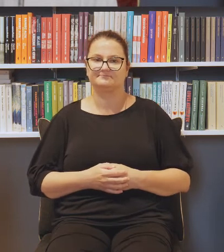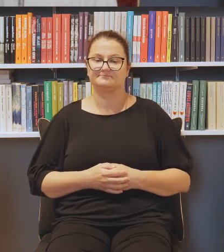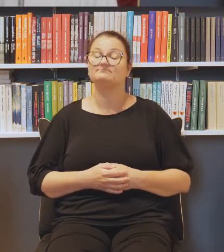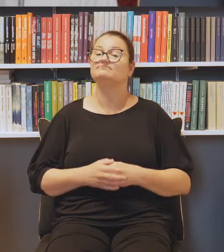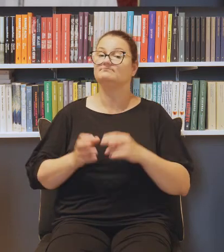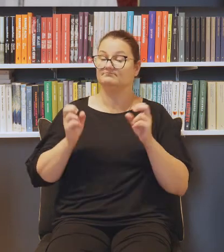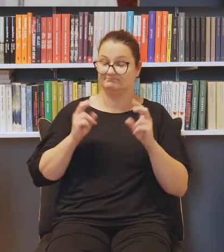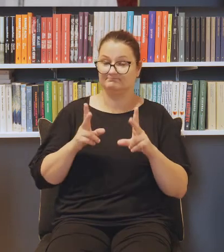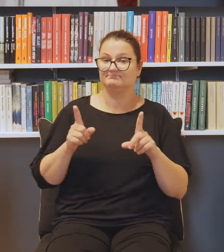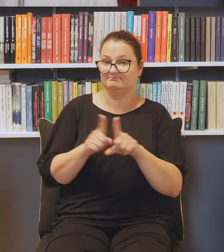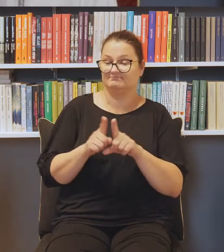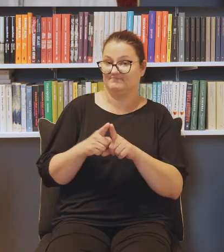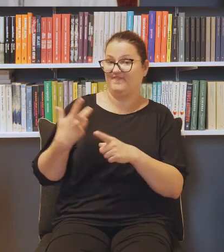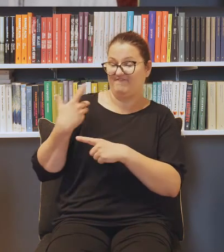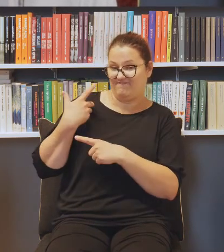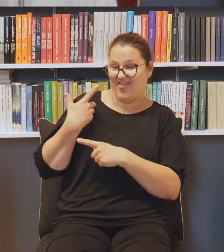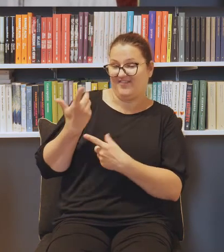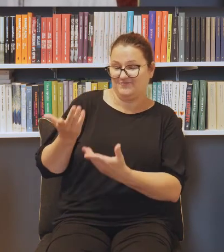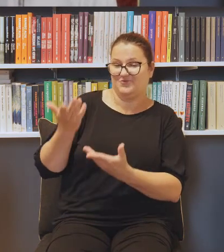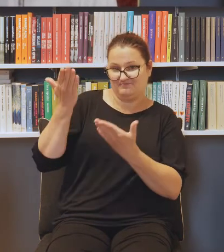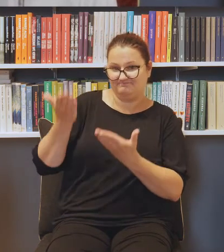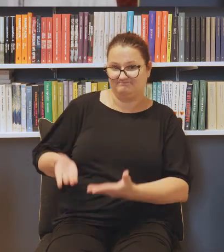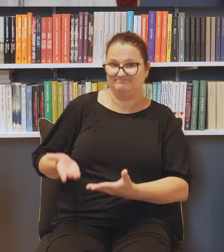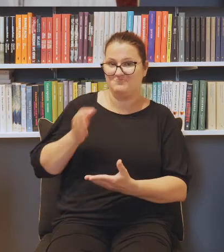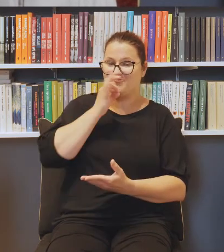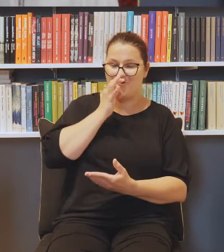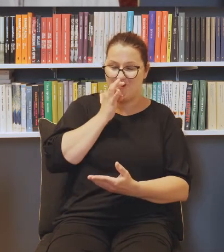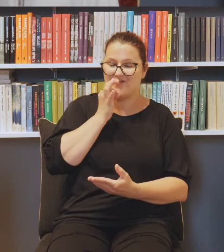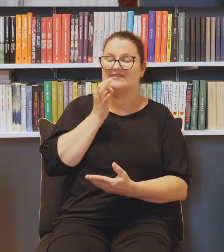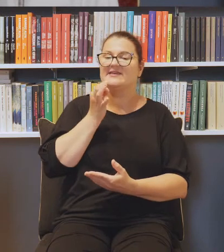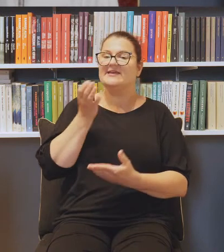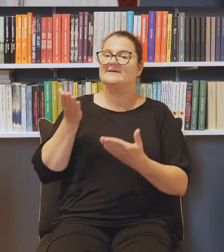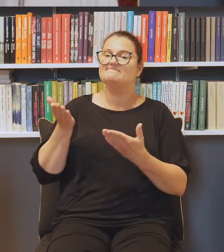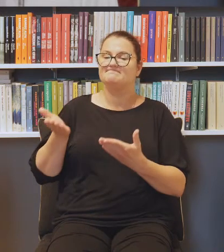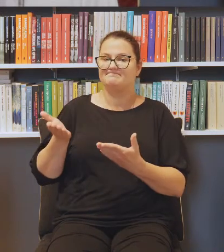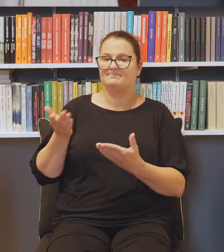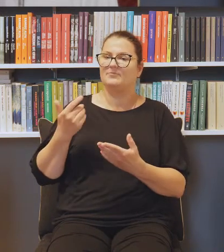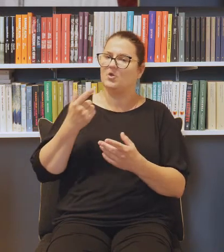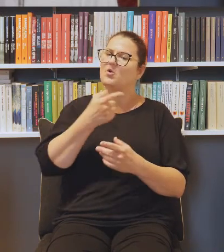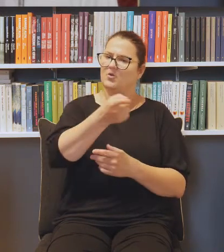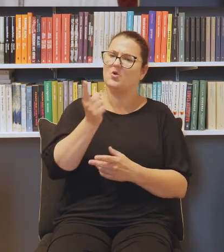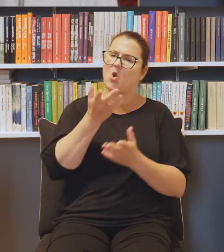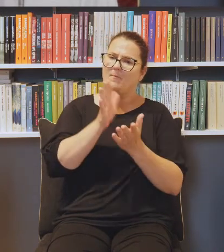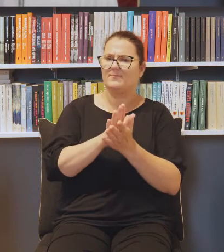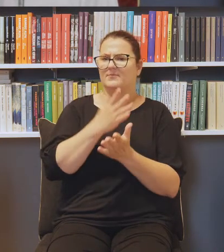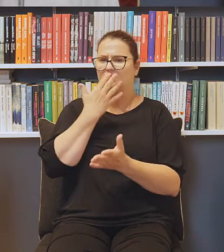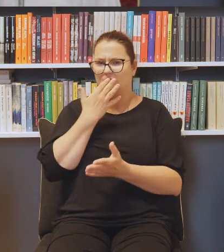Tak, też ze względu na twój wiek, bo jesteś jednak osobą całkiem młodą, to pojawiają się takie opinie,